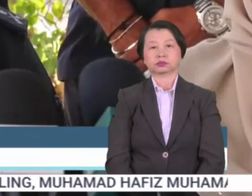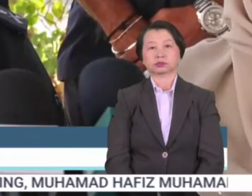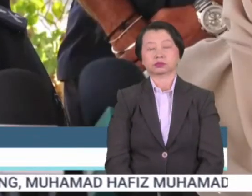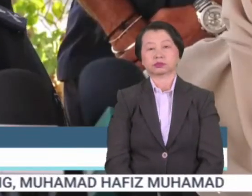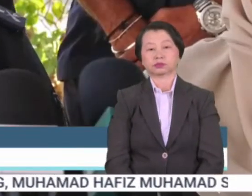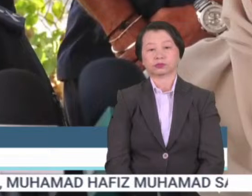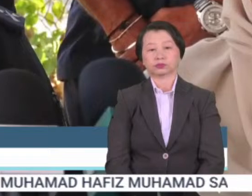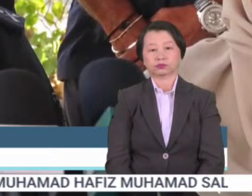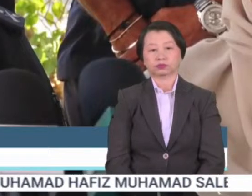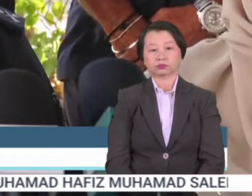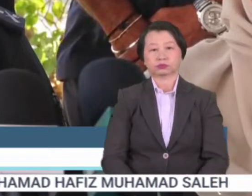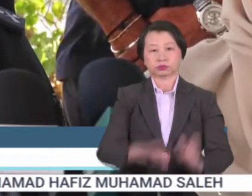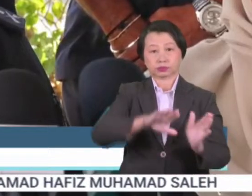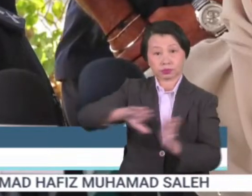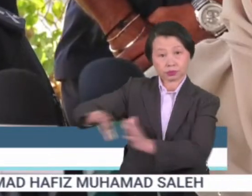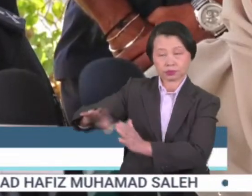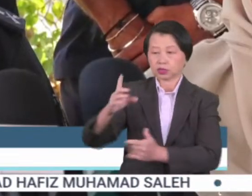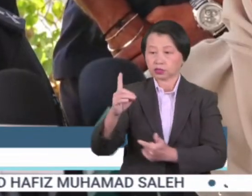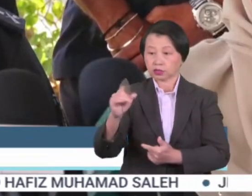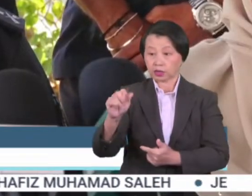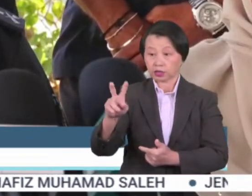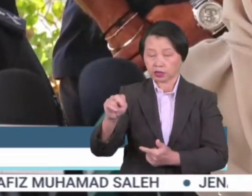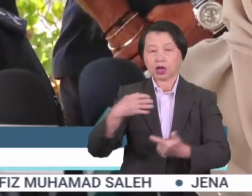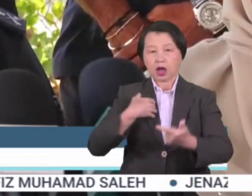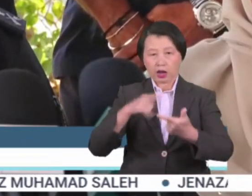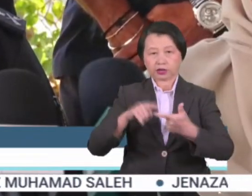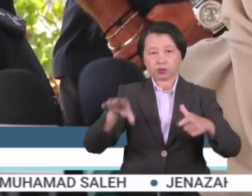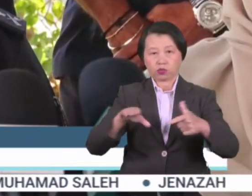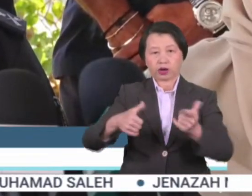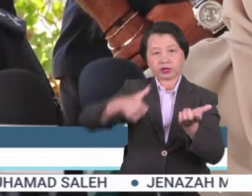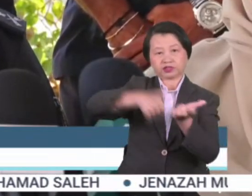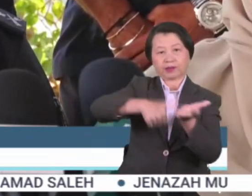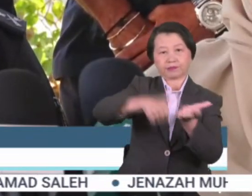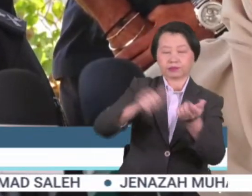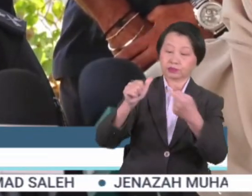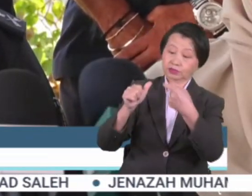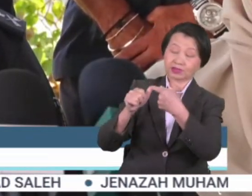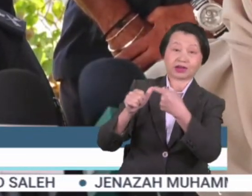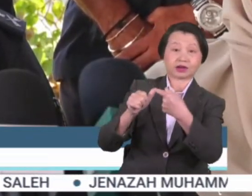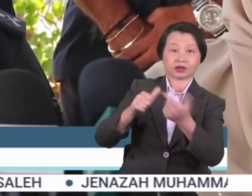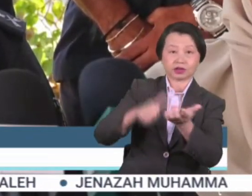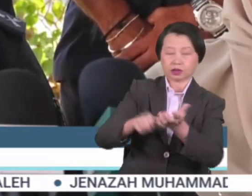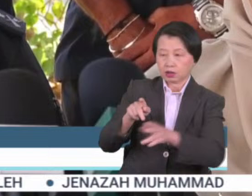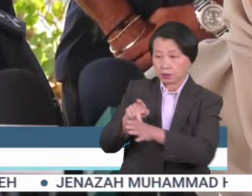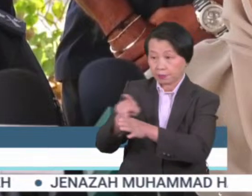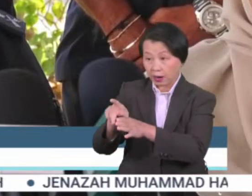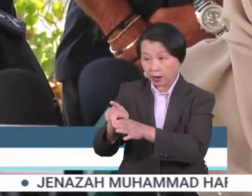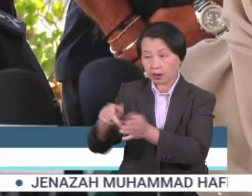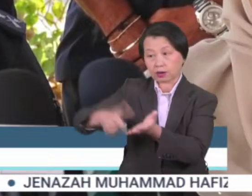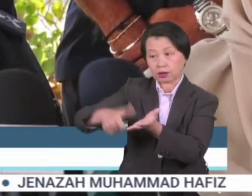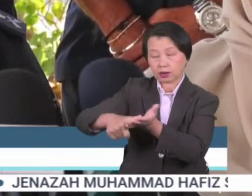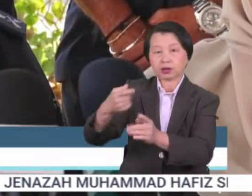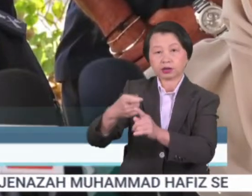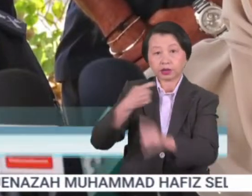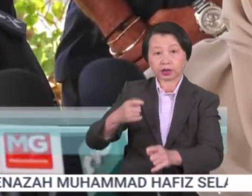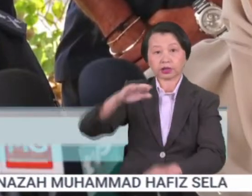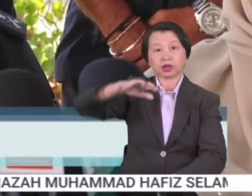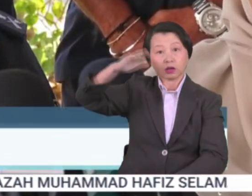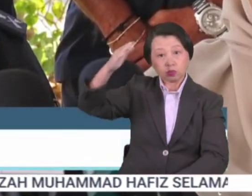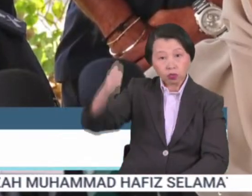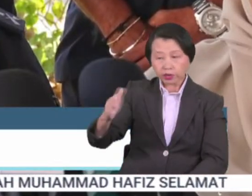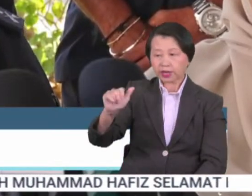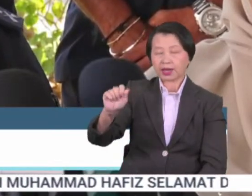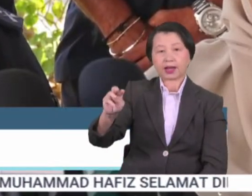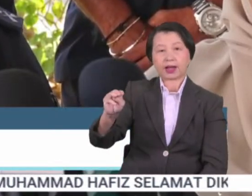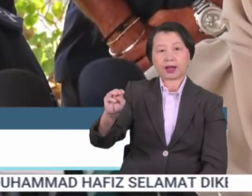diselesaikan selain daripada DNA kita juga ada buat cap jari jadi pakar cap jeri daripada bahagian D2 Bukit aman